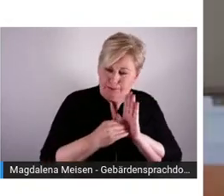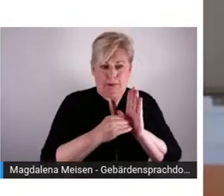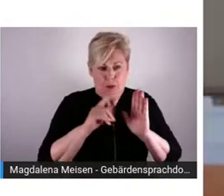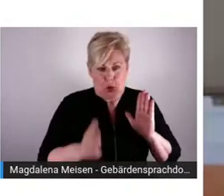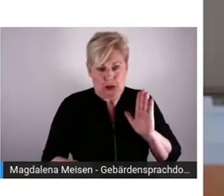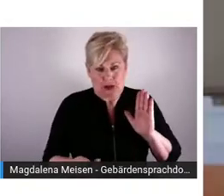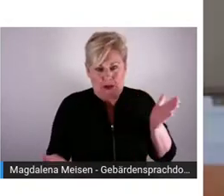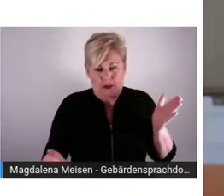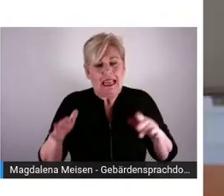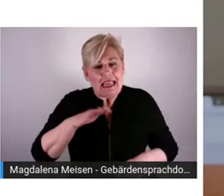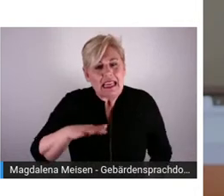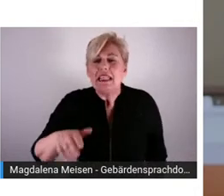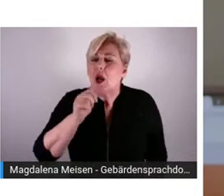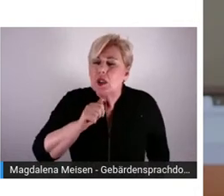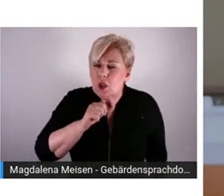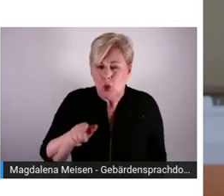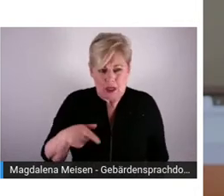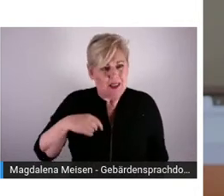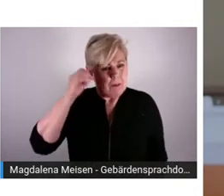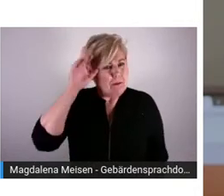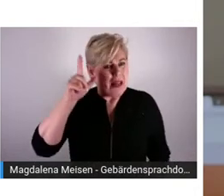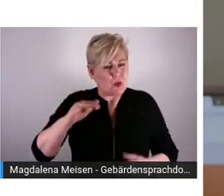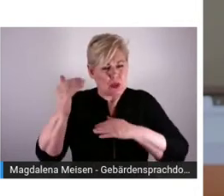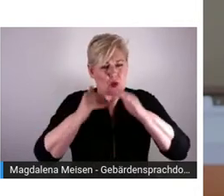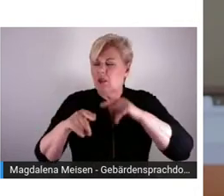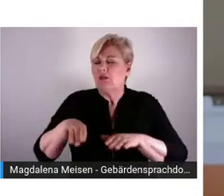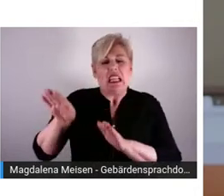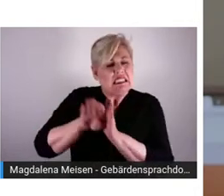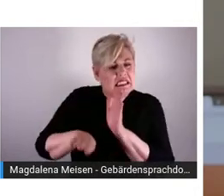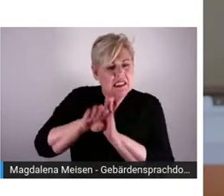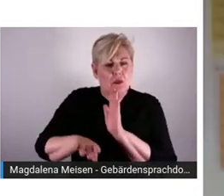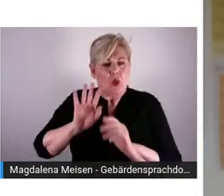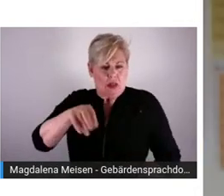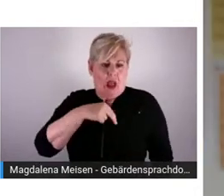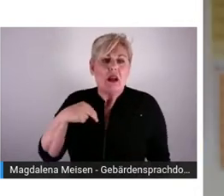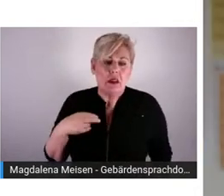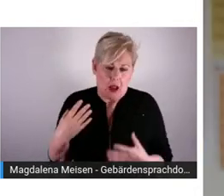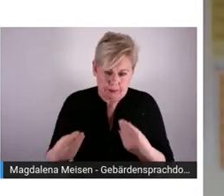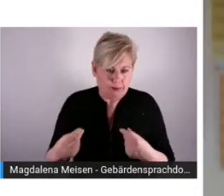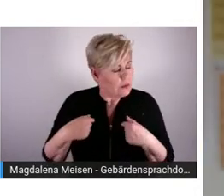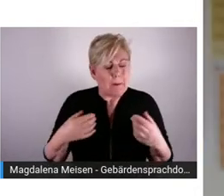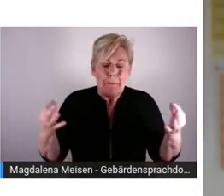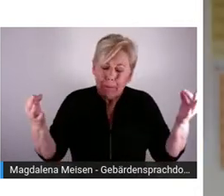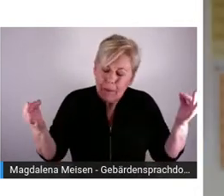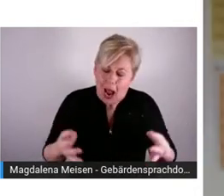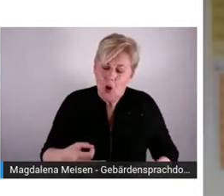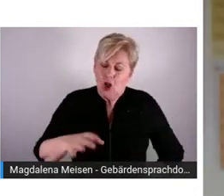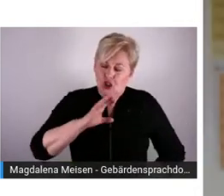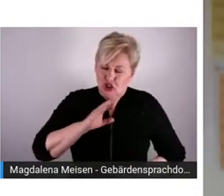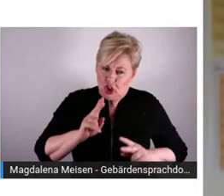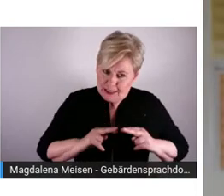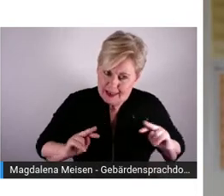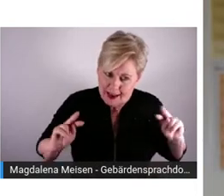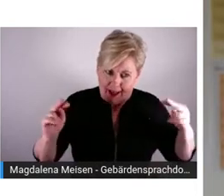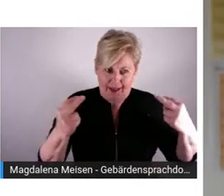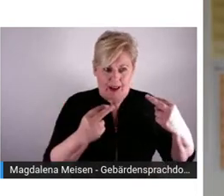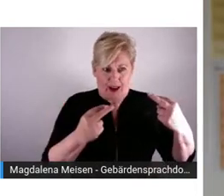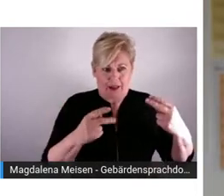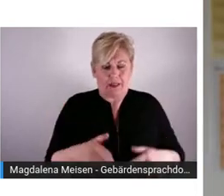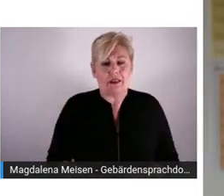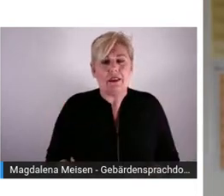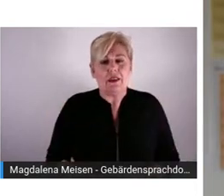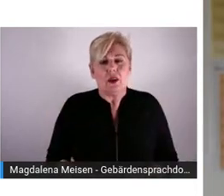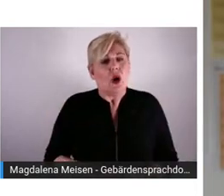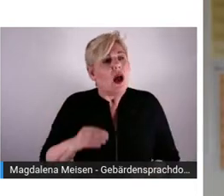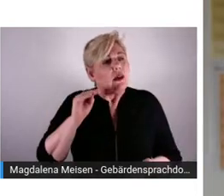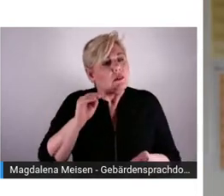Kinder und Jugendliche im Bildungssystem diskriminiert und benachteiligt werden. Wir brauchen Chancengleichheit und Teilhabegerechtigkeit und das